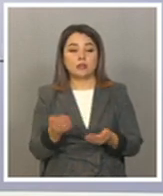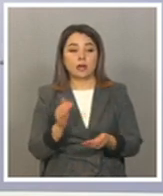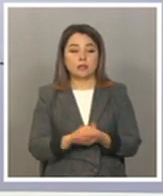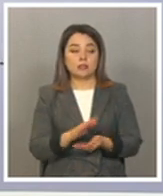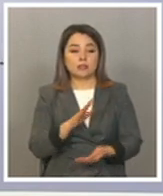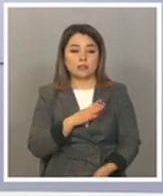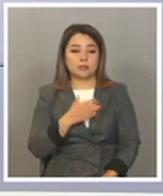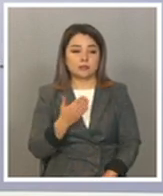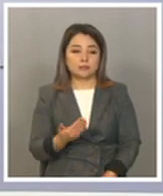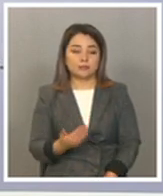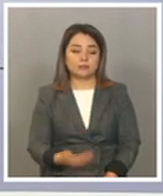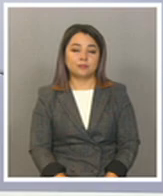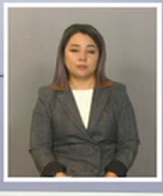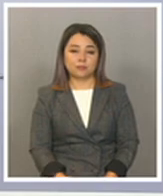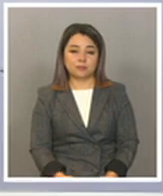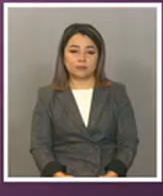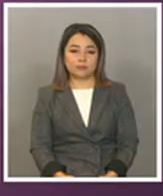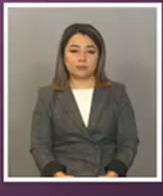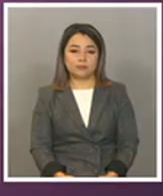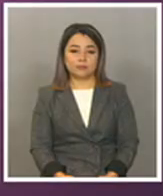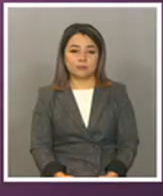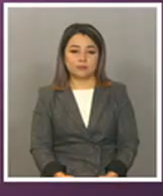таныстыңыздар. Сау болыңыздар!